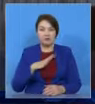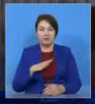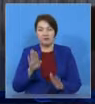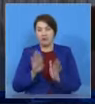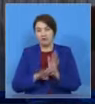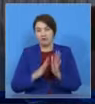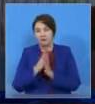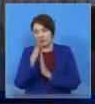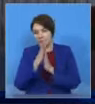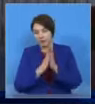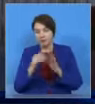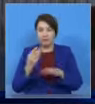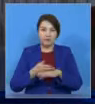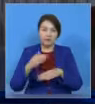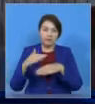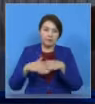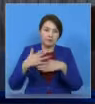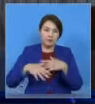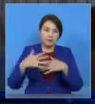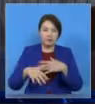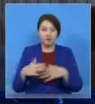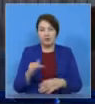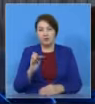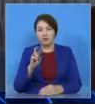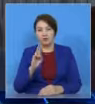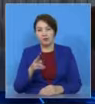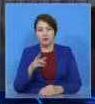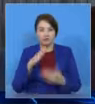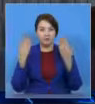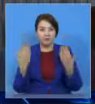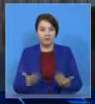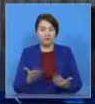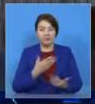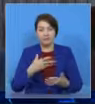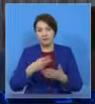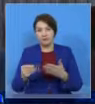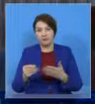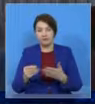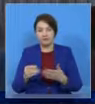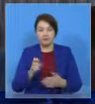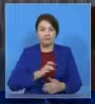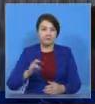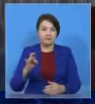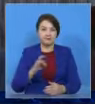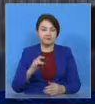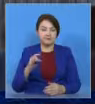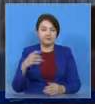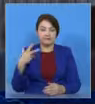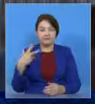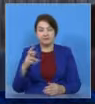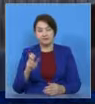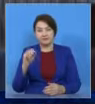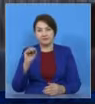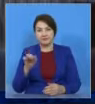по луку и капусте. Лук на сегодняшний день мы закупили в южных регионах порядка 300